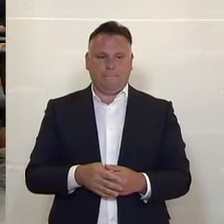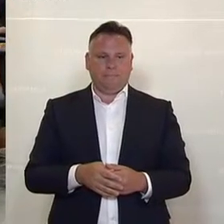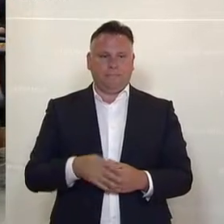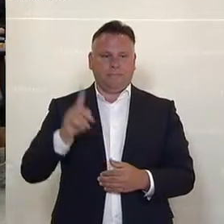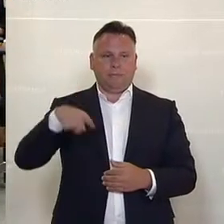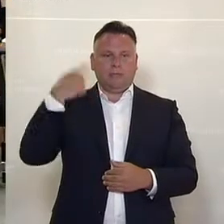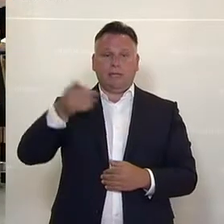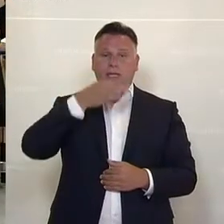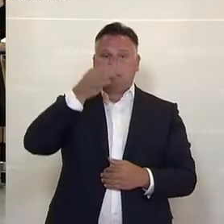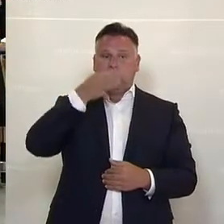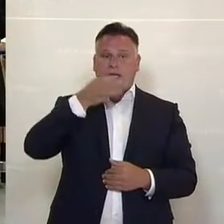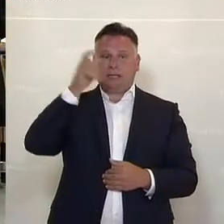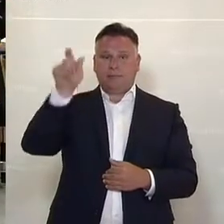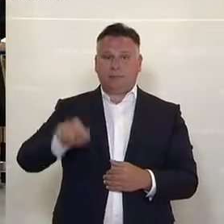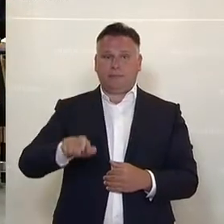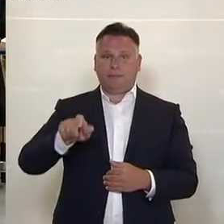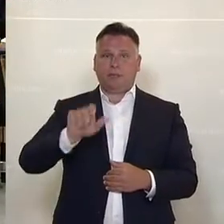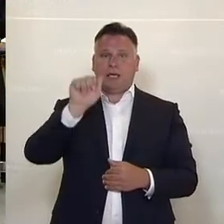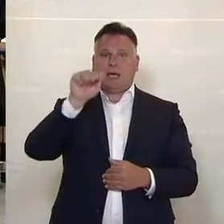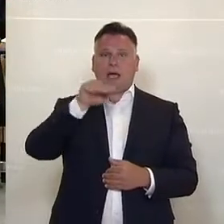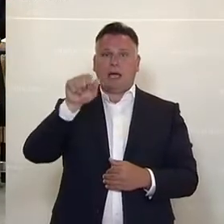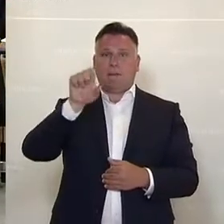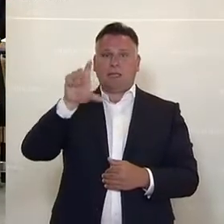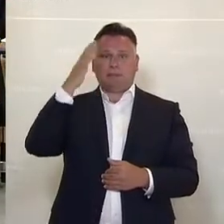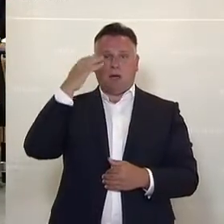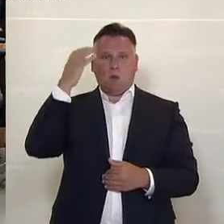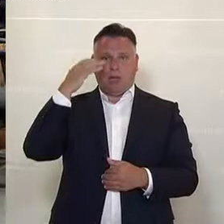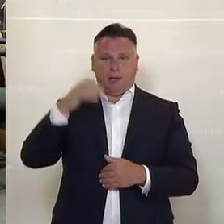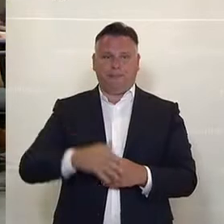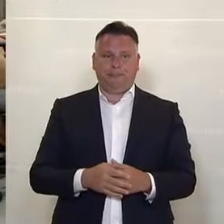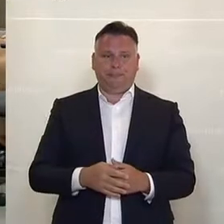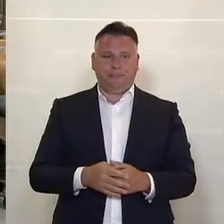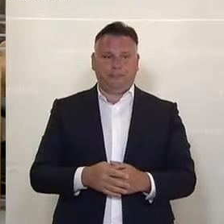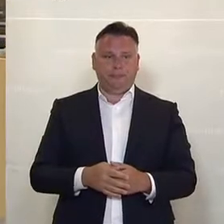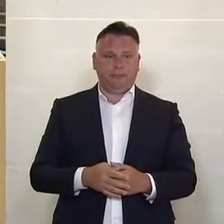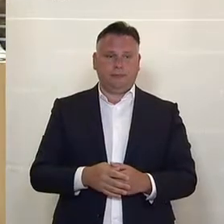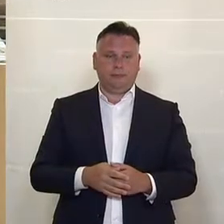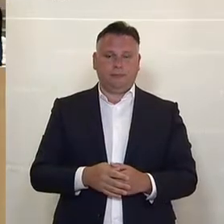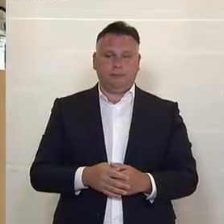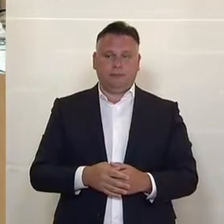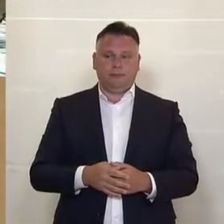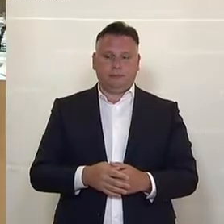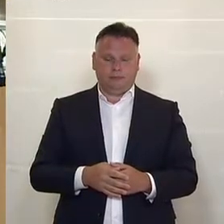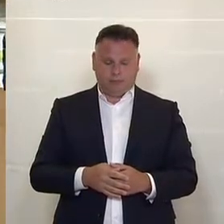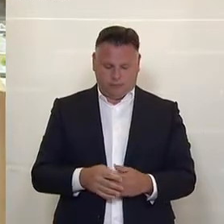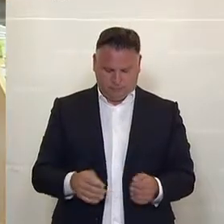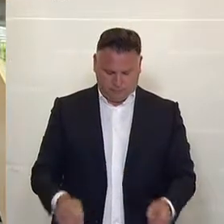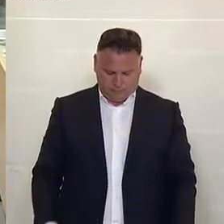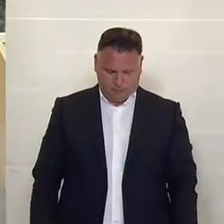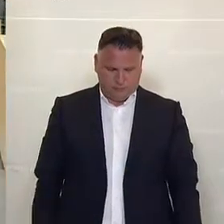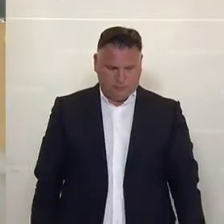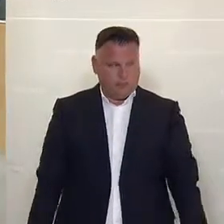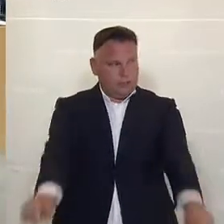Nächster Redner, Herr Abgeordneter Hannes Amesbauer. Hannes Amesbauer, Sprecher für innere Sicherheit der Freiheitlichen Vertragsbedienstete des